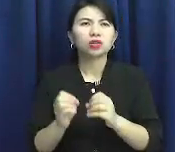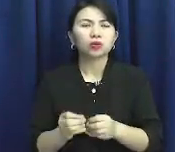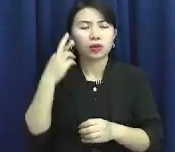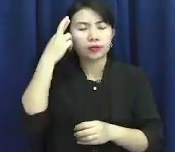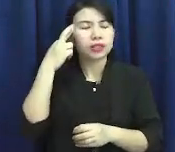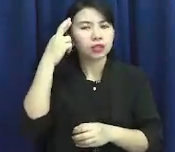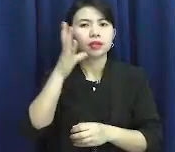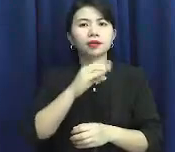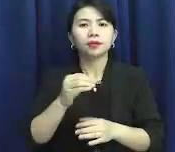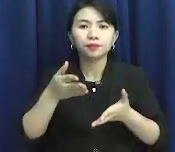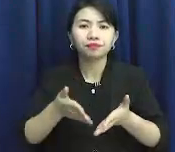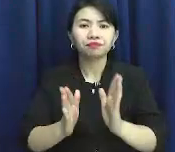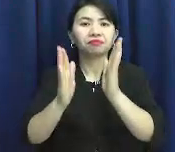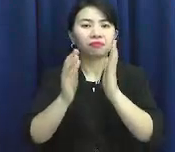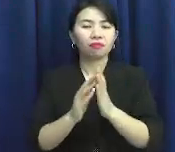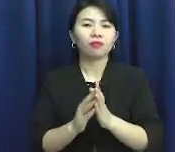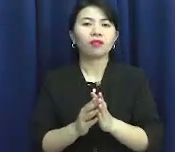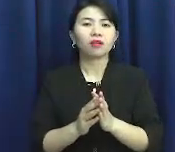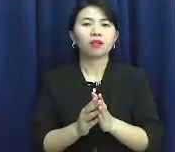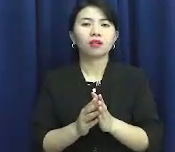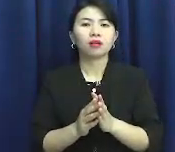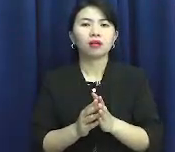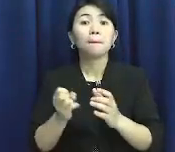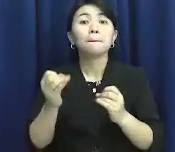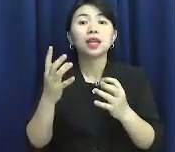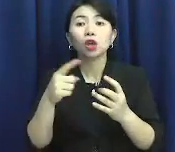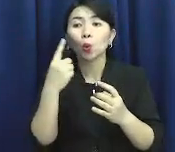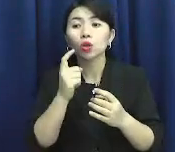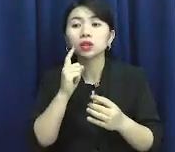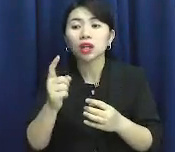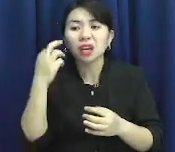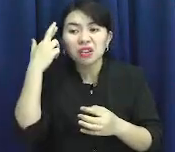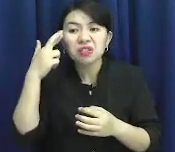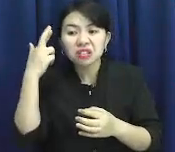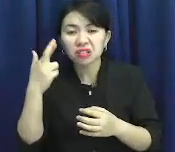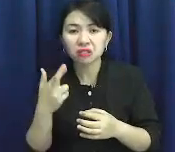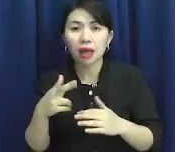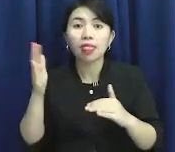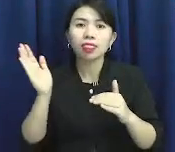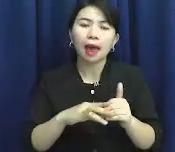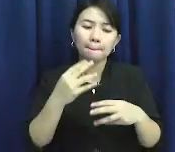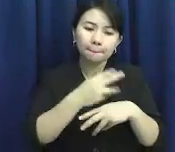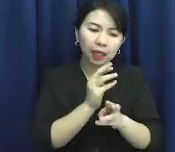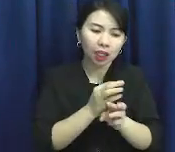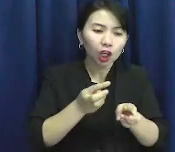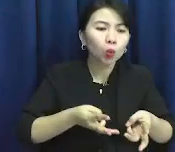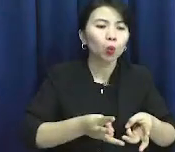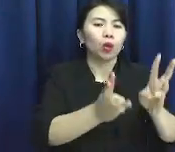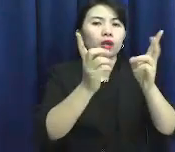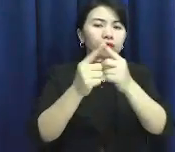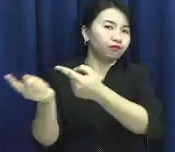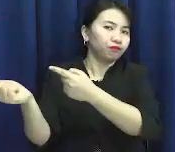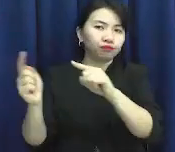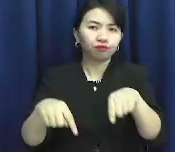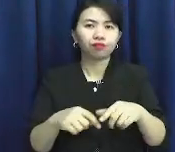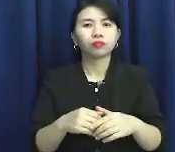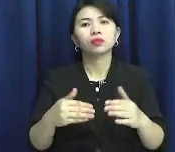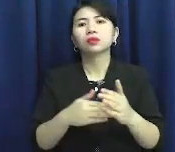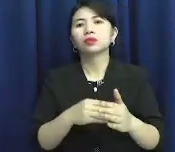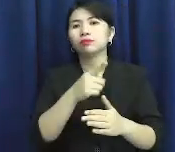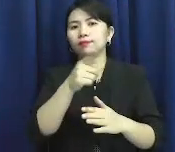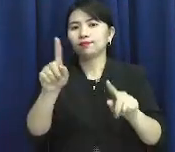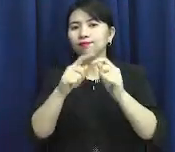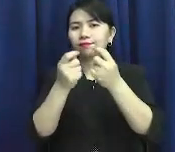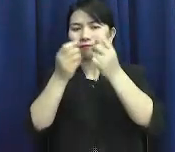dahilan kaysa makagawa ng paraan sa inyo, mga young people. Inuulit ko, yan ang pinaka-checking ko dyan sa team focus, eh.